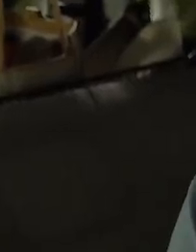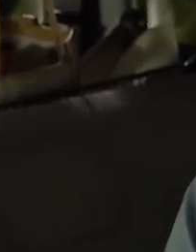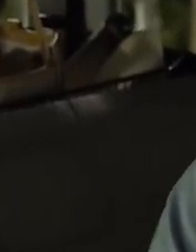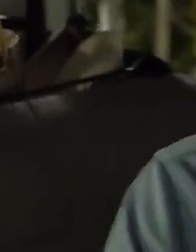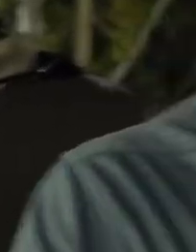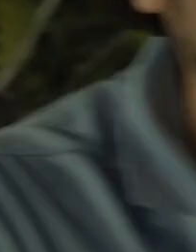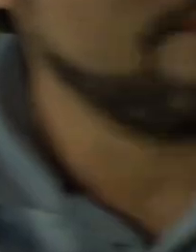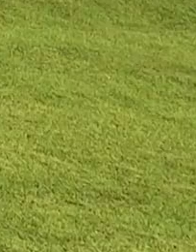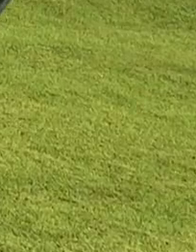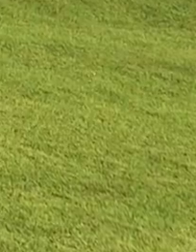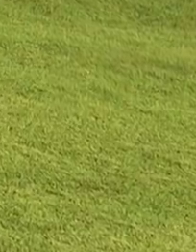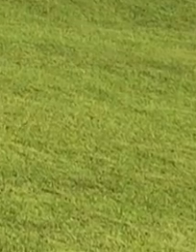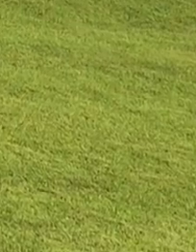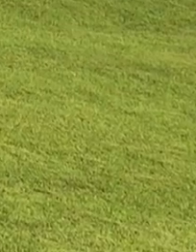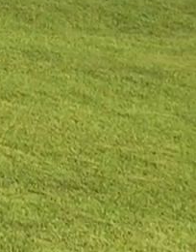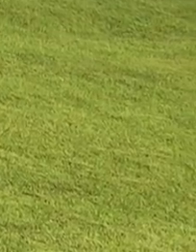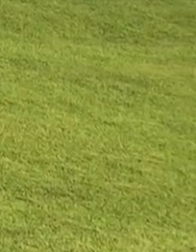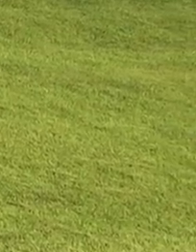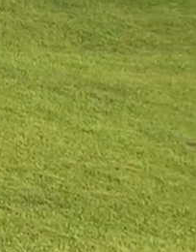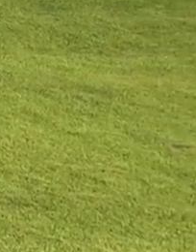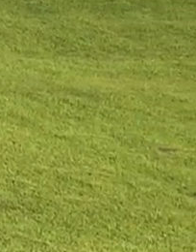와